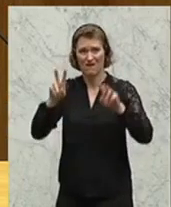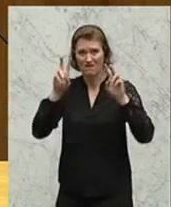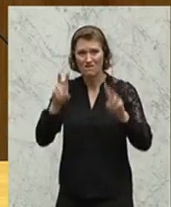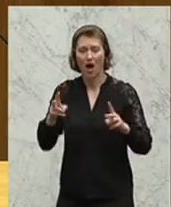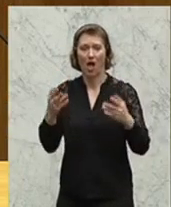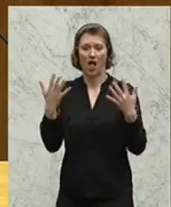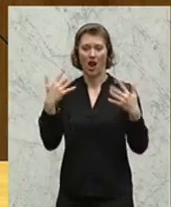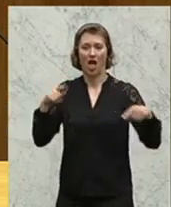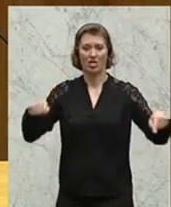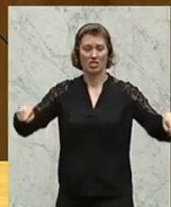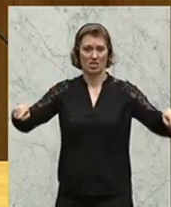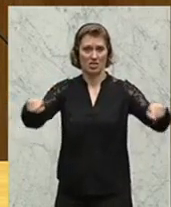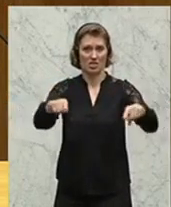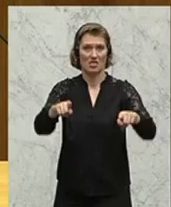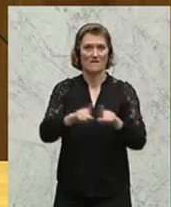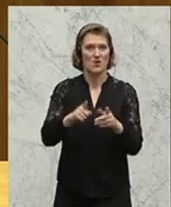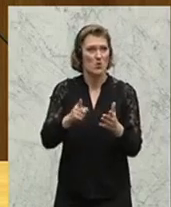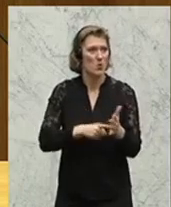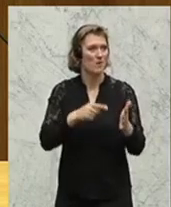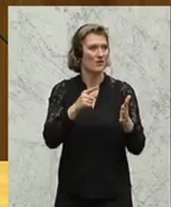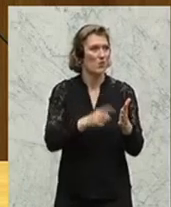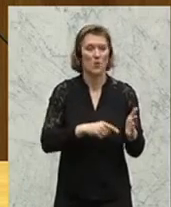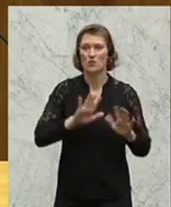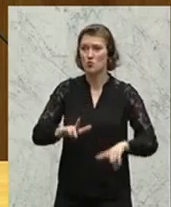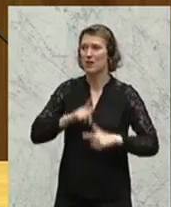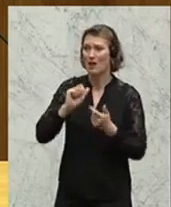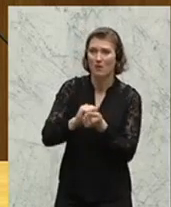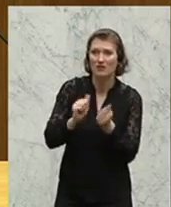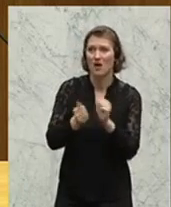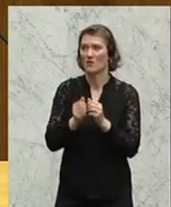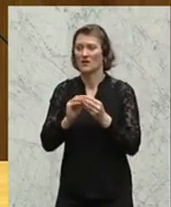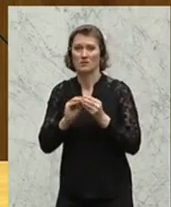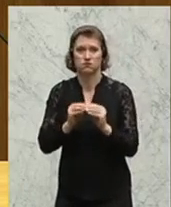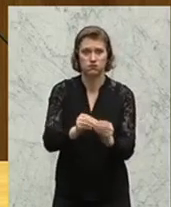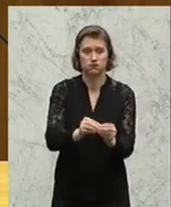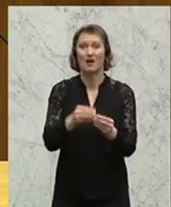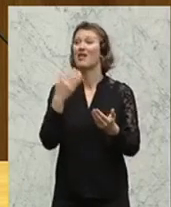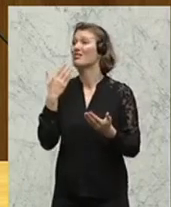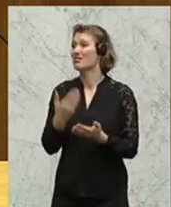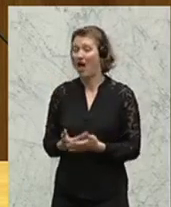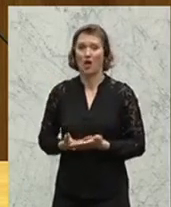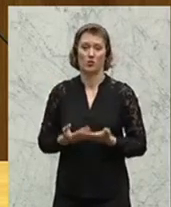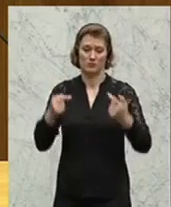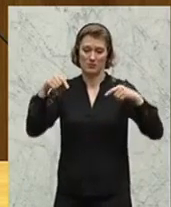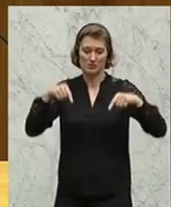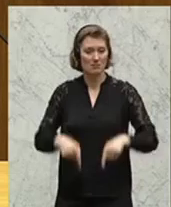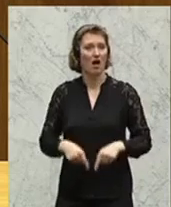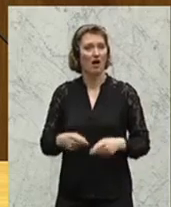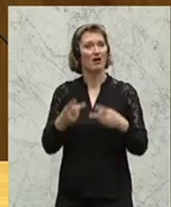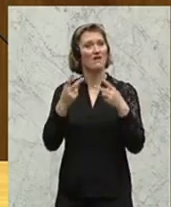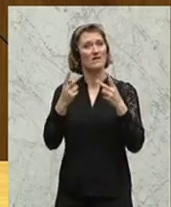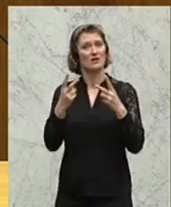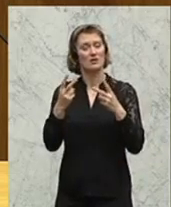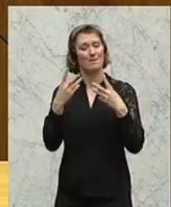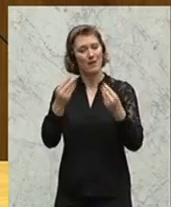im ländlichen Raum schon des Öfteren auch um ihr Überleben kämpfen. Und deshalb geht es darum, dass wir hier auch